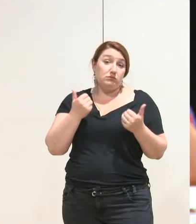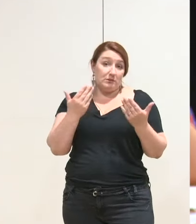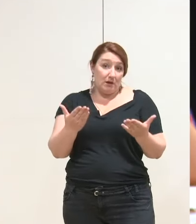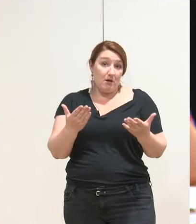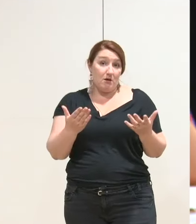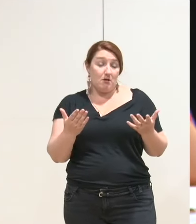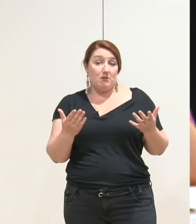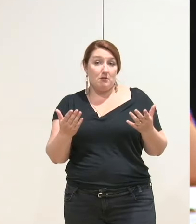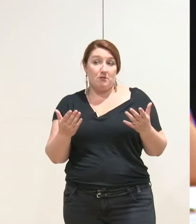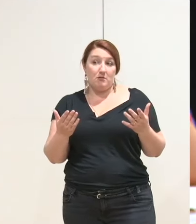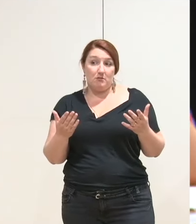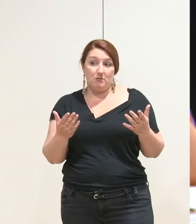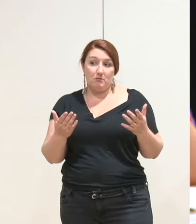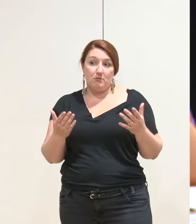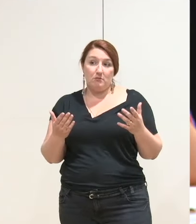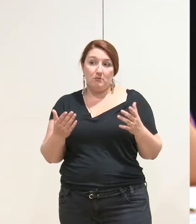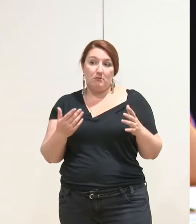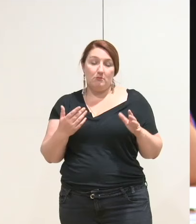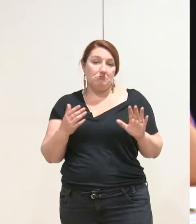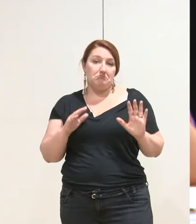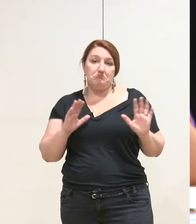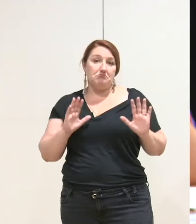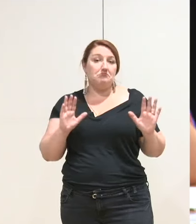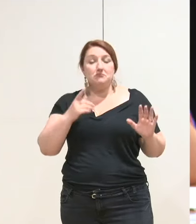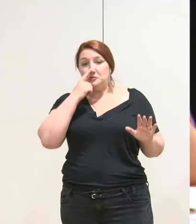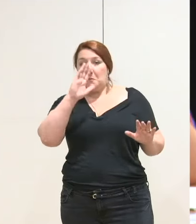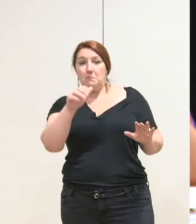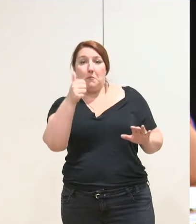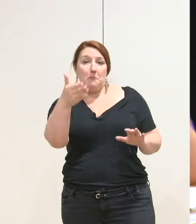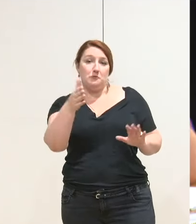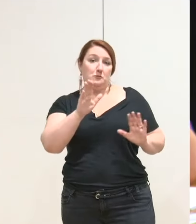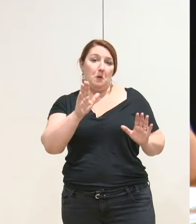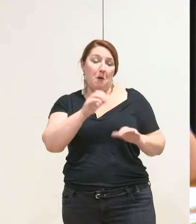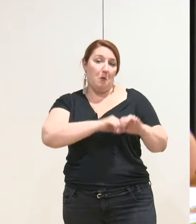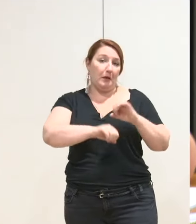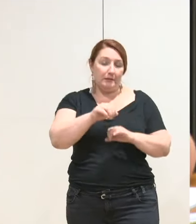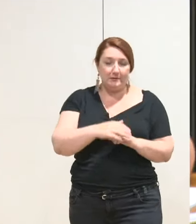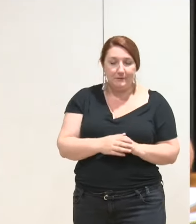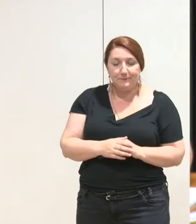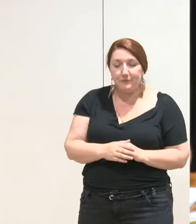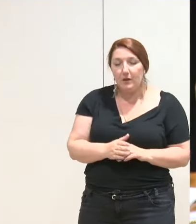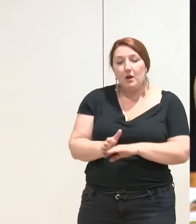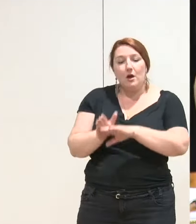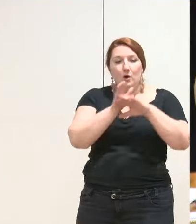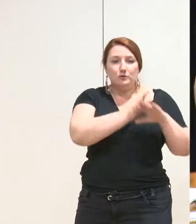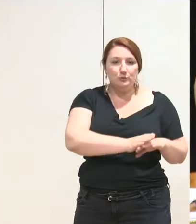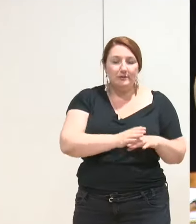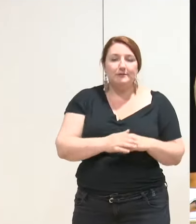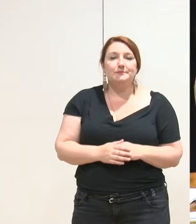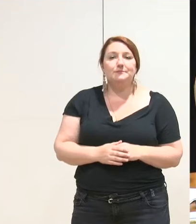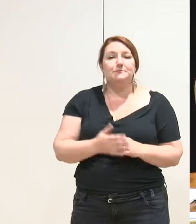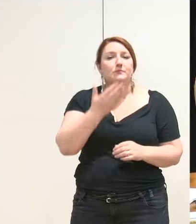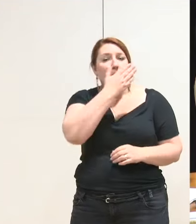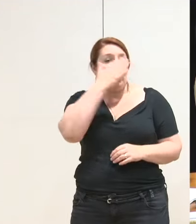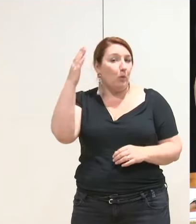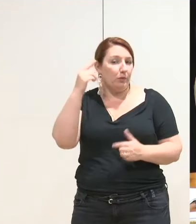que nous que nous pensons pas nécessaire de porter à ce stade ensuite pour le